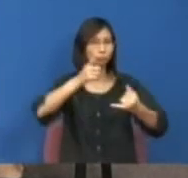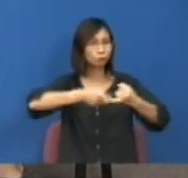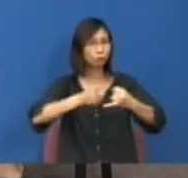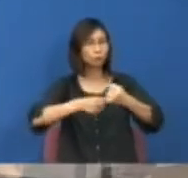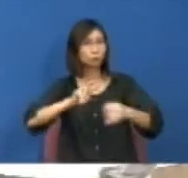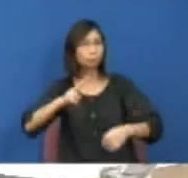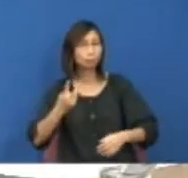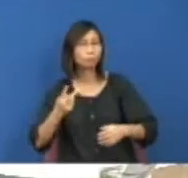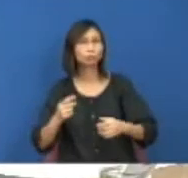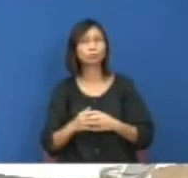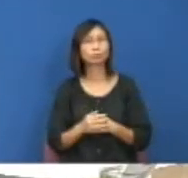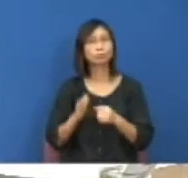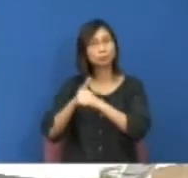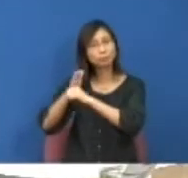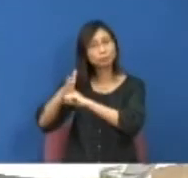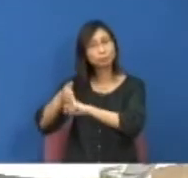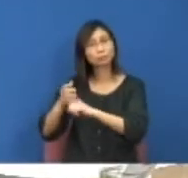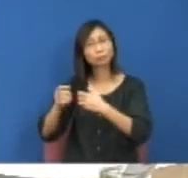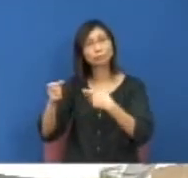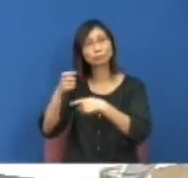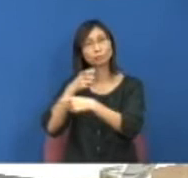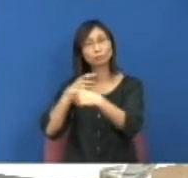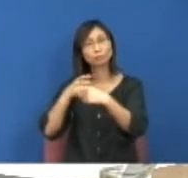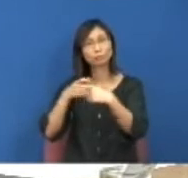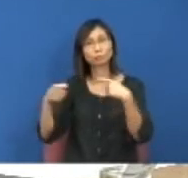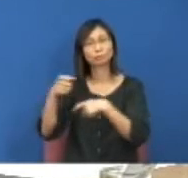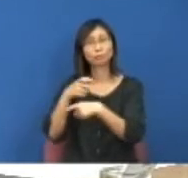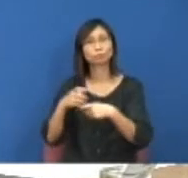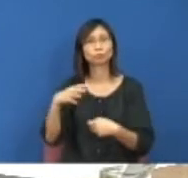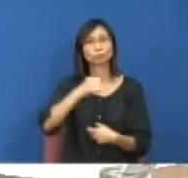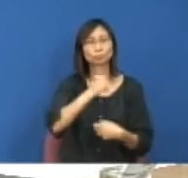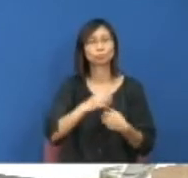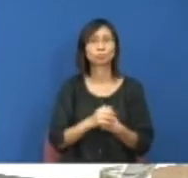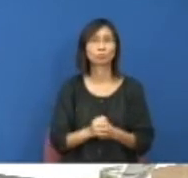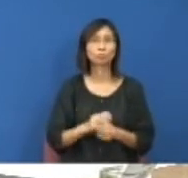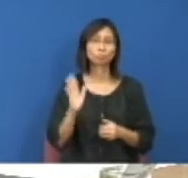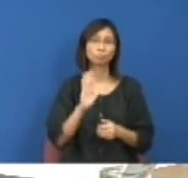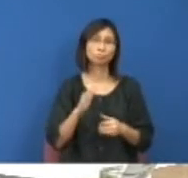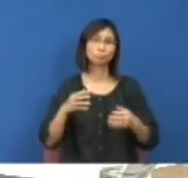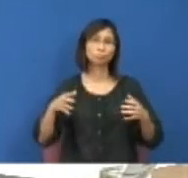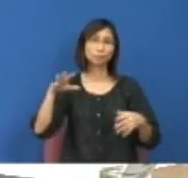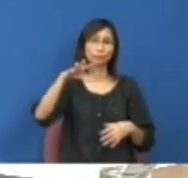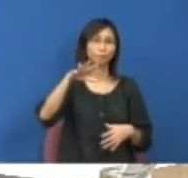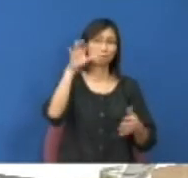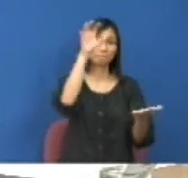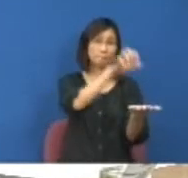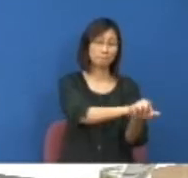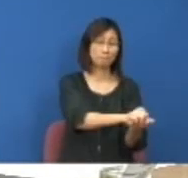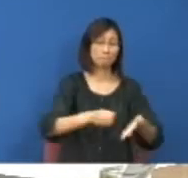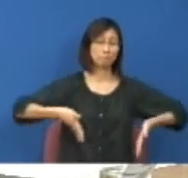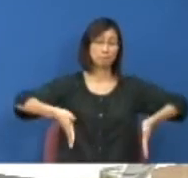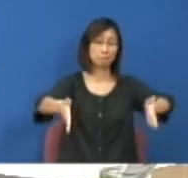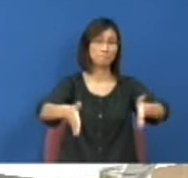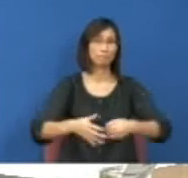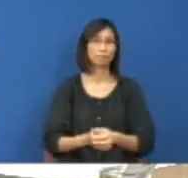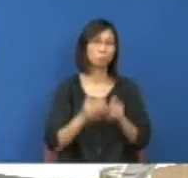主義。所以你是大家不要以為在八條街或者在街頭抗爭就一定是左翼的政治，左翼政治很